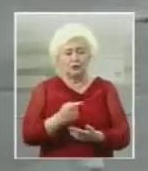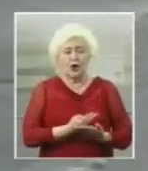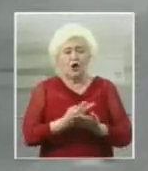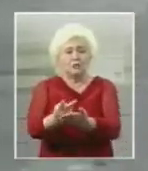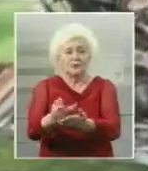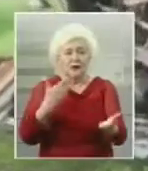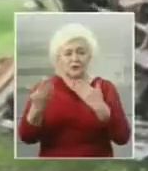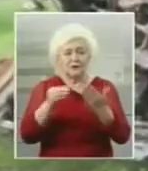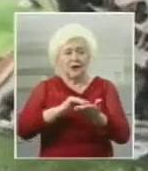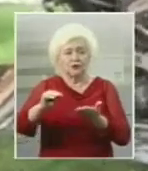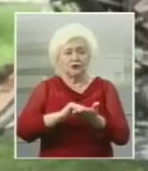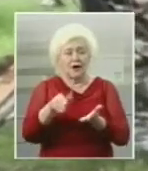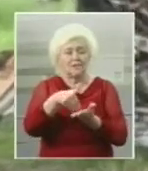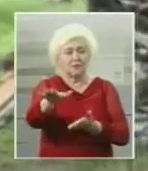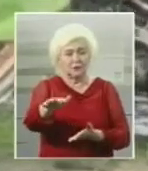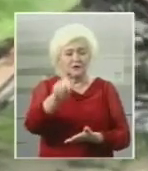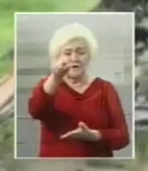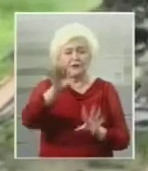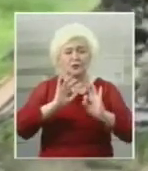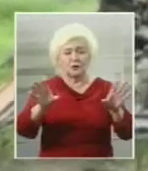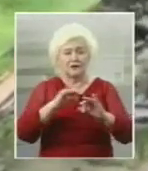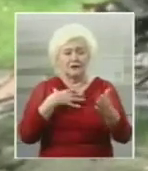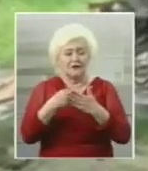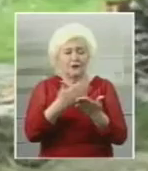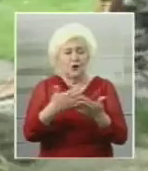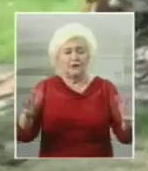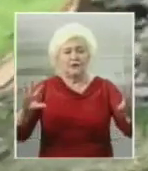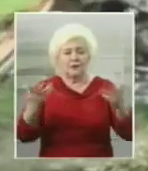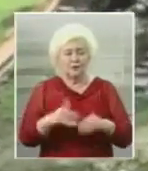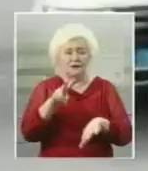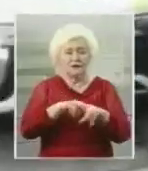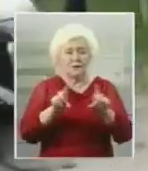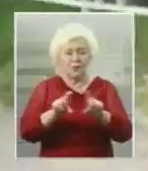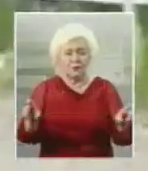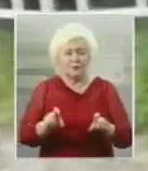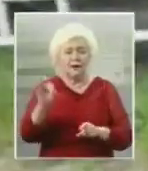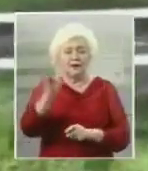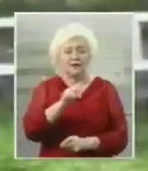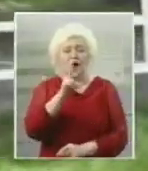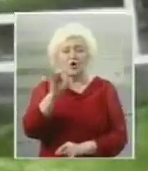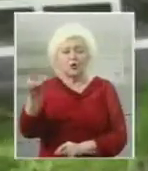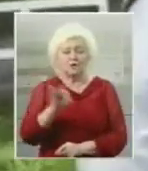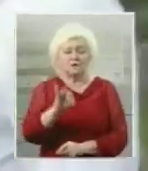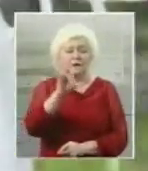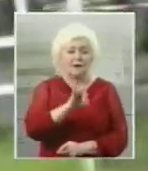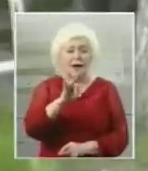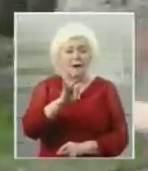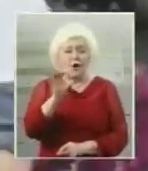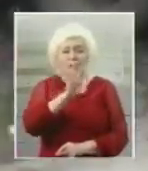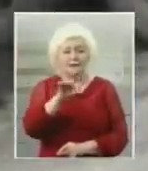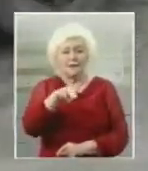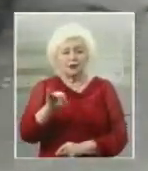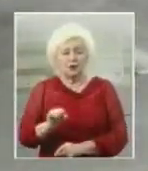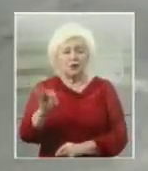та спілкування з журналістами відмовився. Він розказав свою версію пригоди поліціянтам. Ілля Кончишев, Олена Протопопова, Ігор